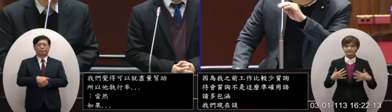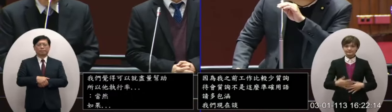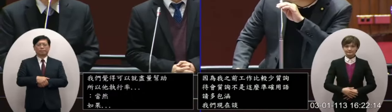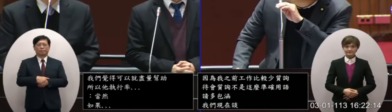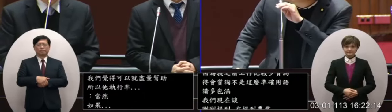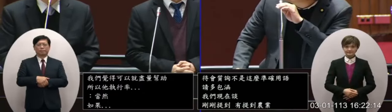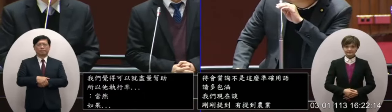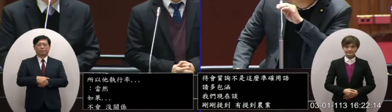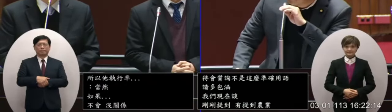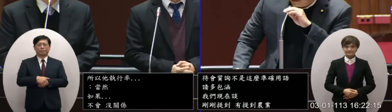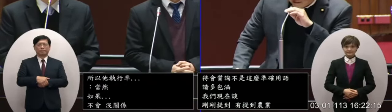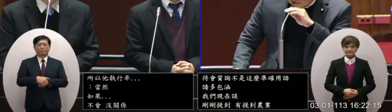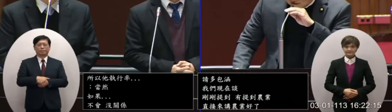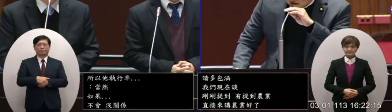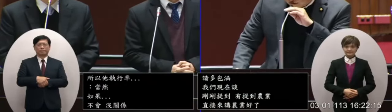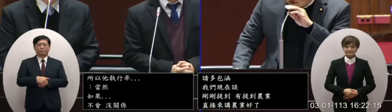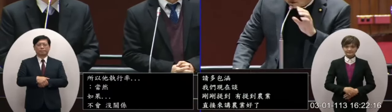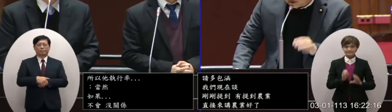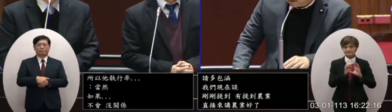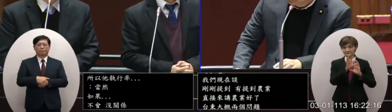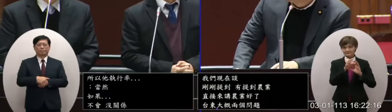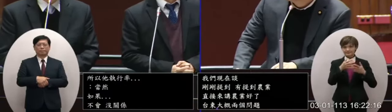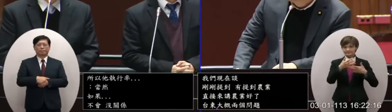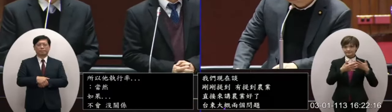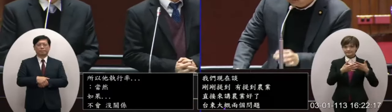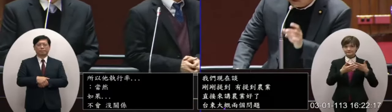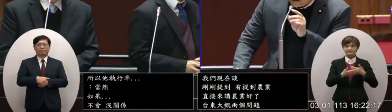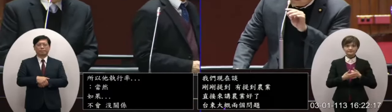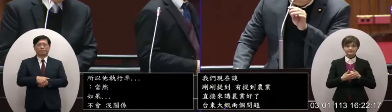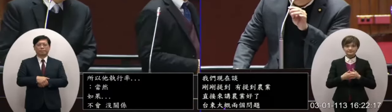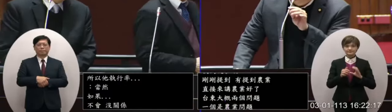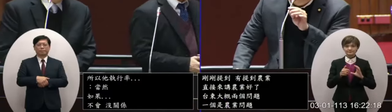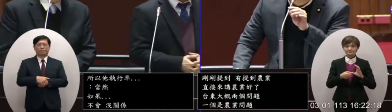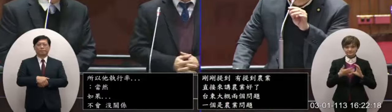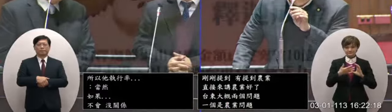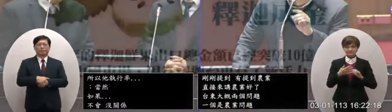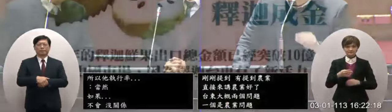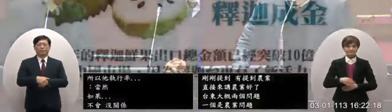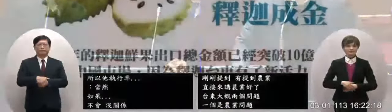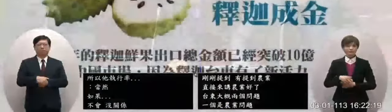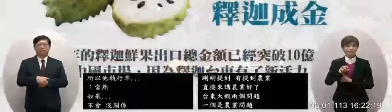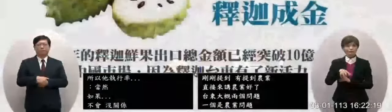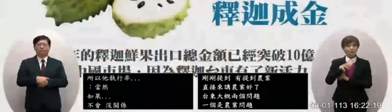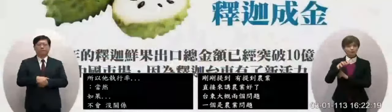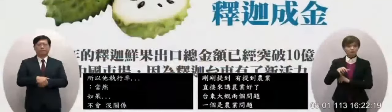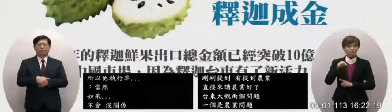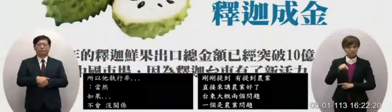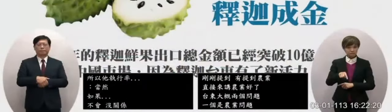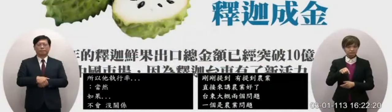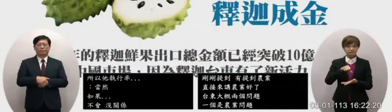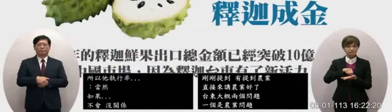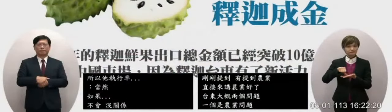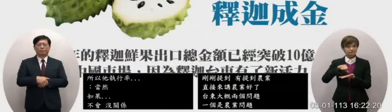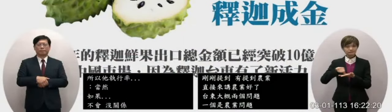OK， 我们到农业这一块好了哈。农业也是台东慢经济的一环哈。